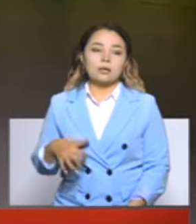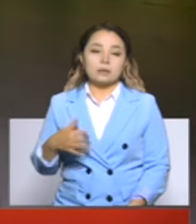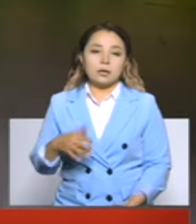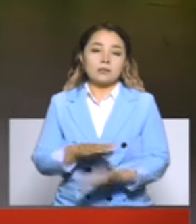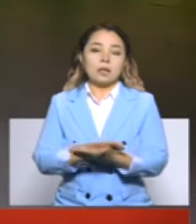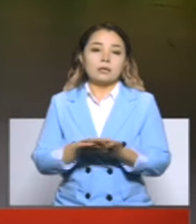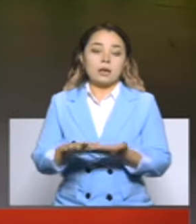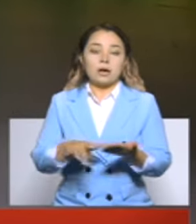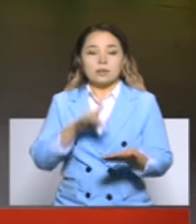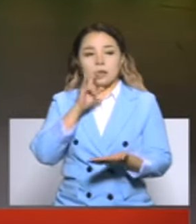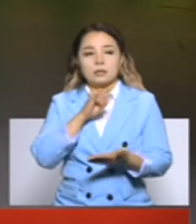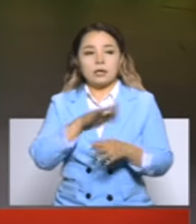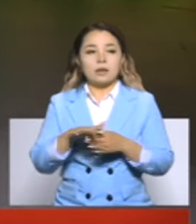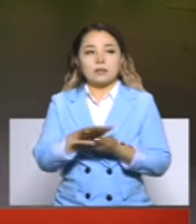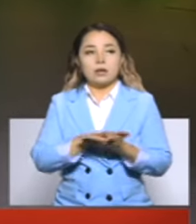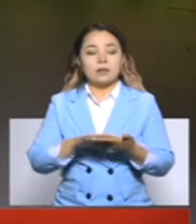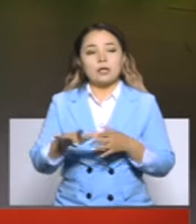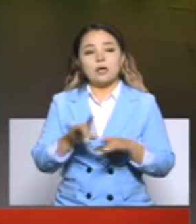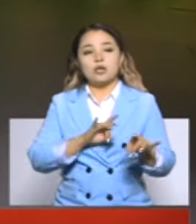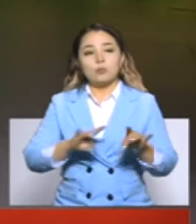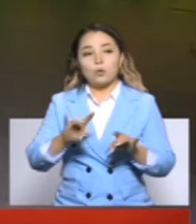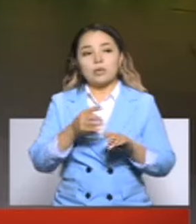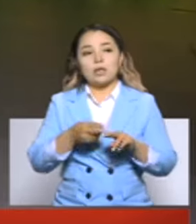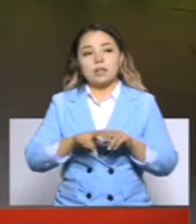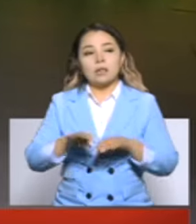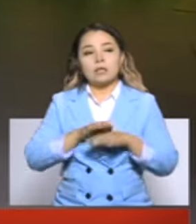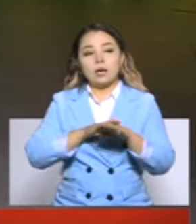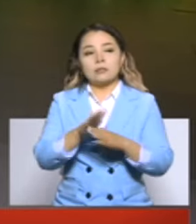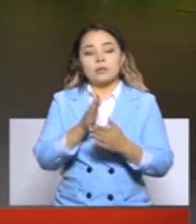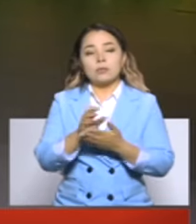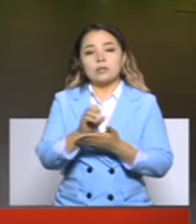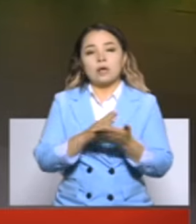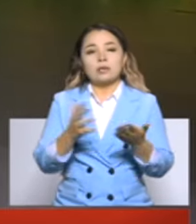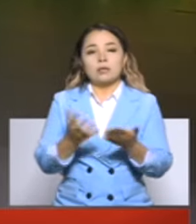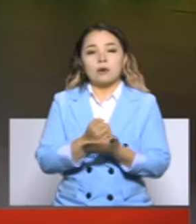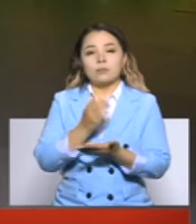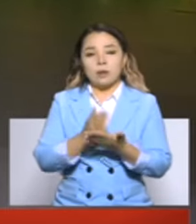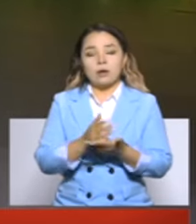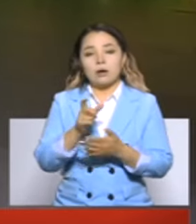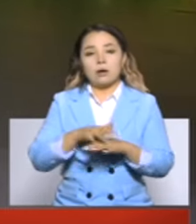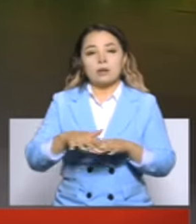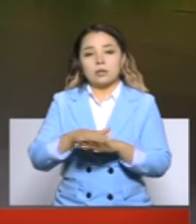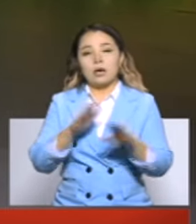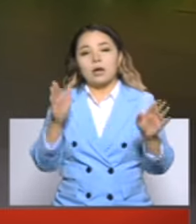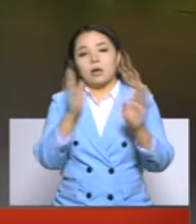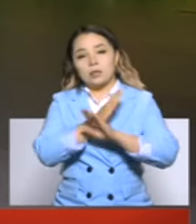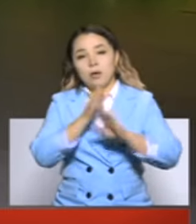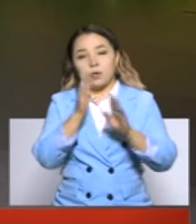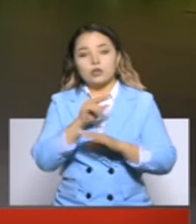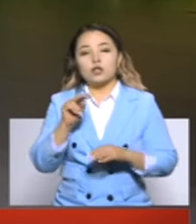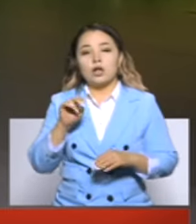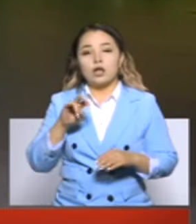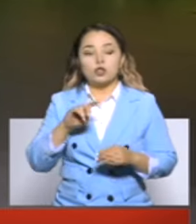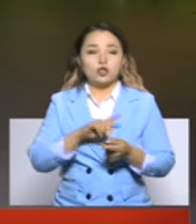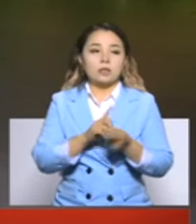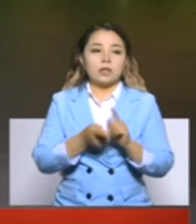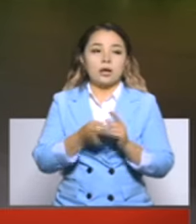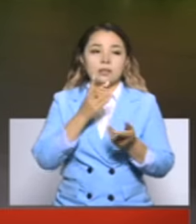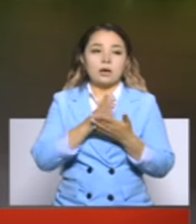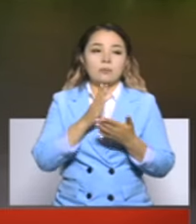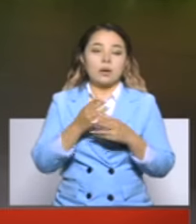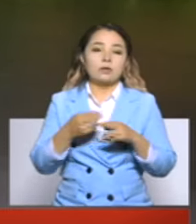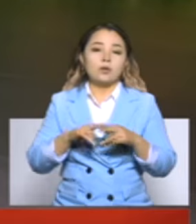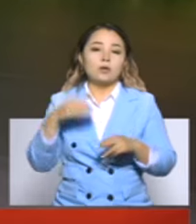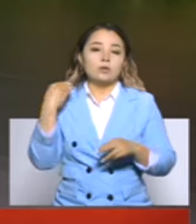Таза Қазақстан республикалық акциясы еліміздің барлық аймағында жалғасын тауып, жалпы халықтық экологиялық челленджге айналды.